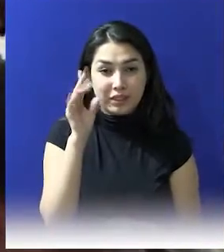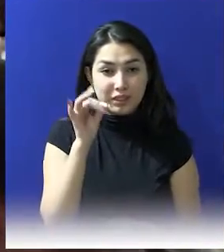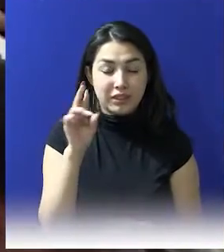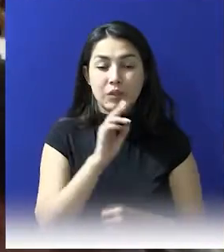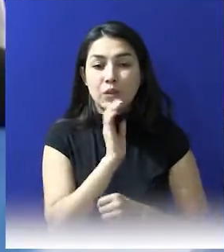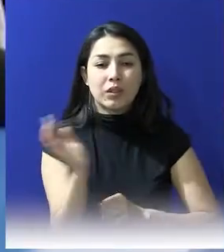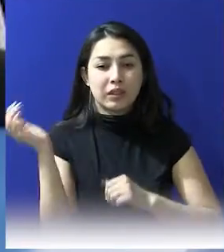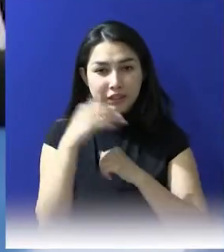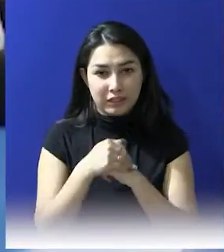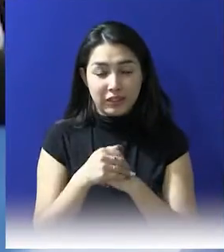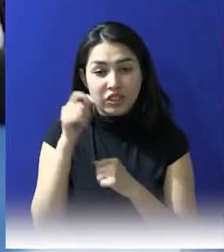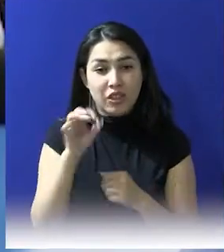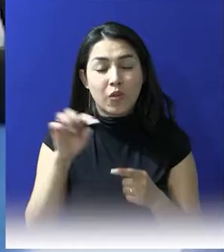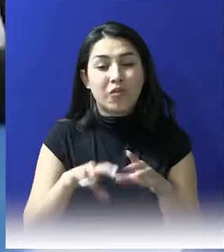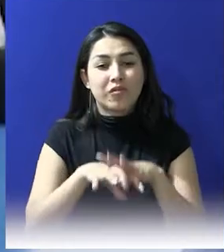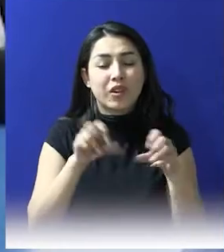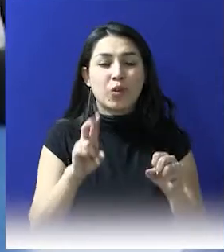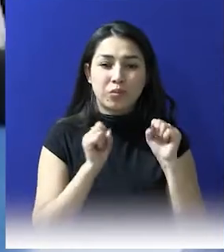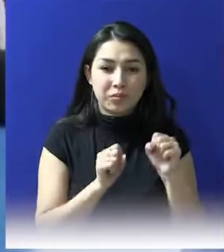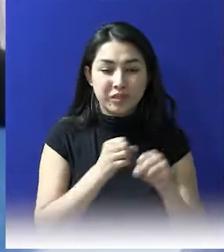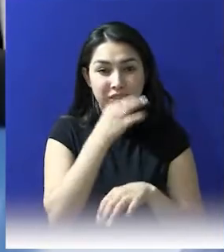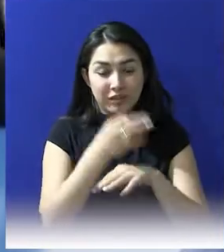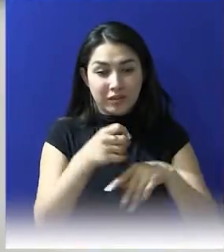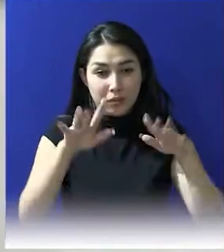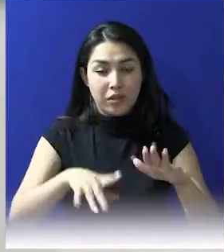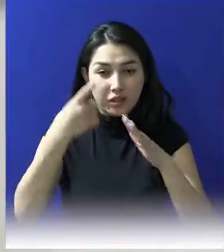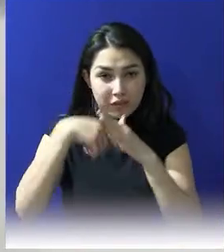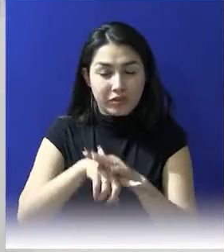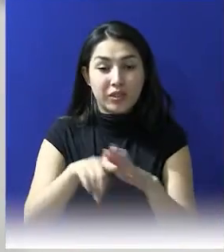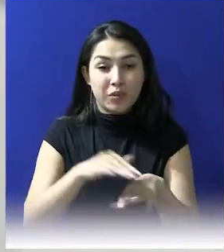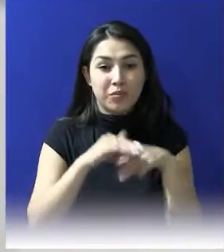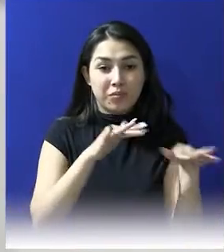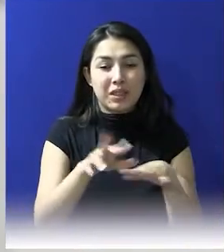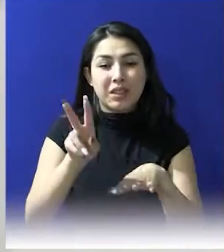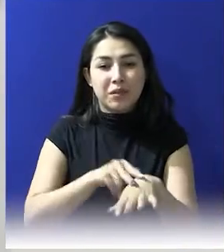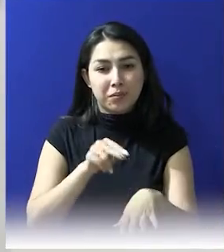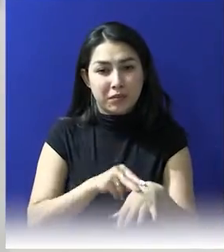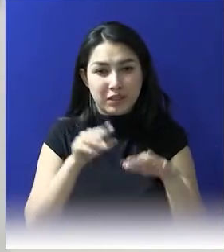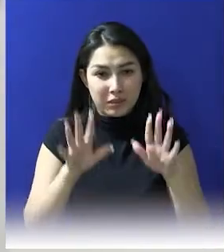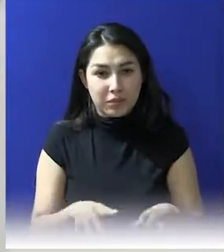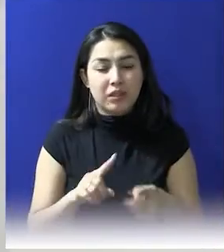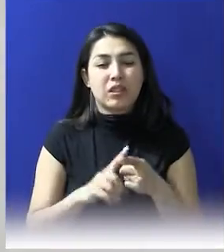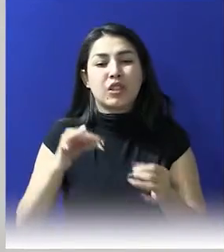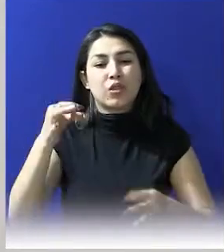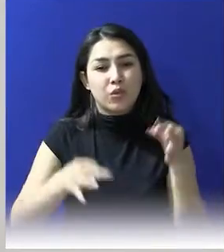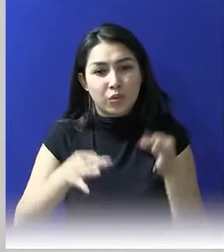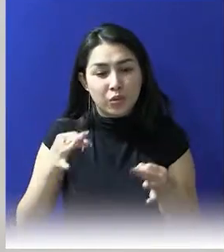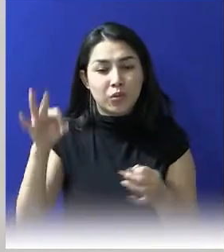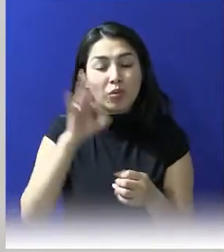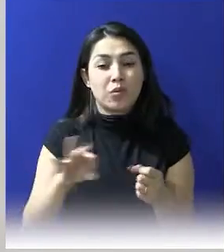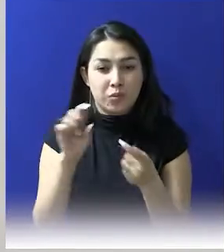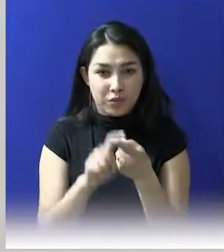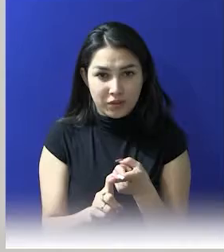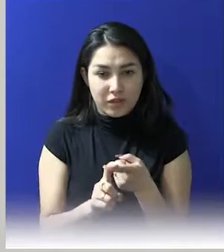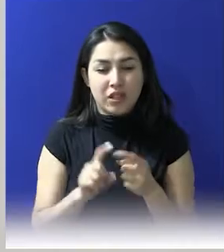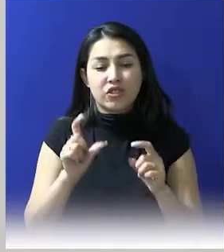жалғасты. Құқық қорғау қызметі орталығының ғимаратында өткен игі шараға полиция департаменті, жеке сот орындаушылар өңірлік палатасы,